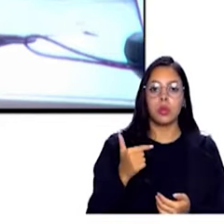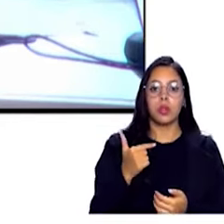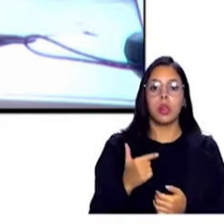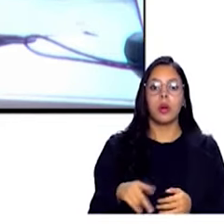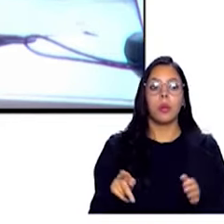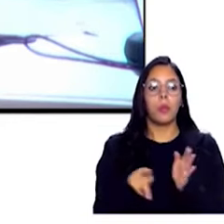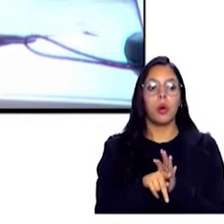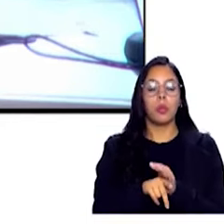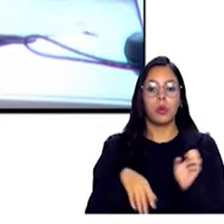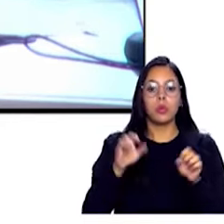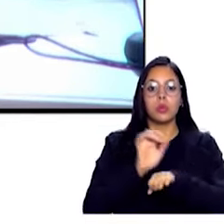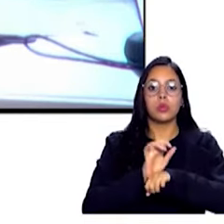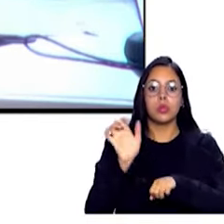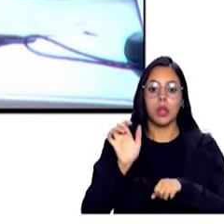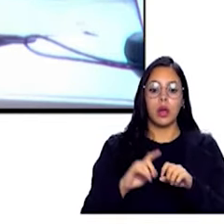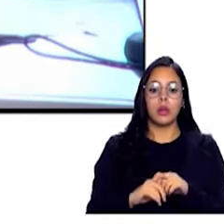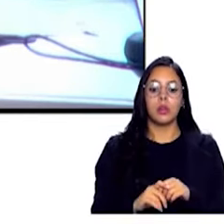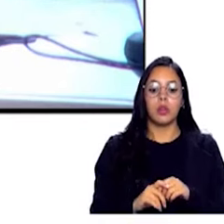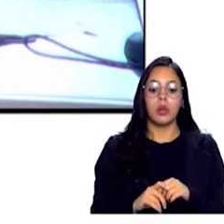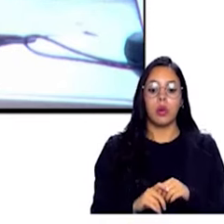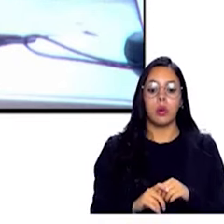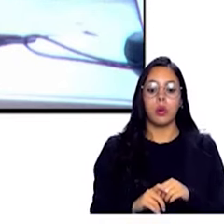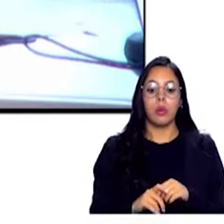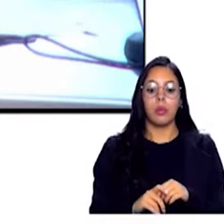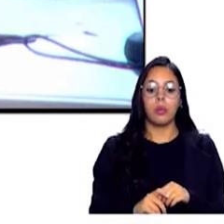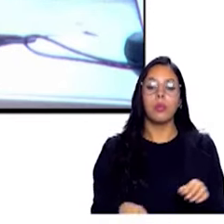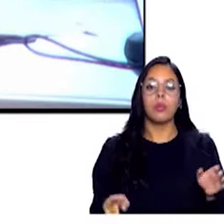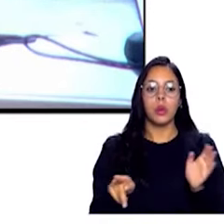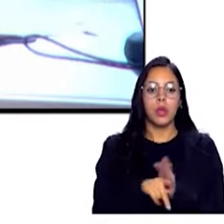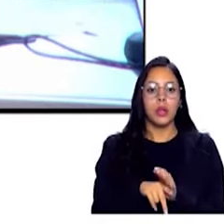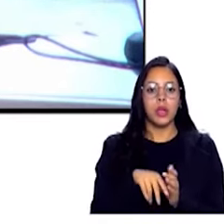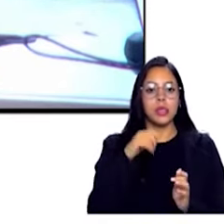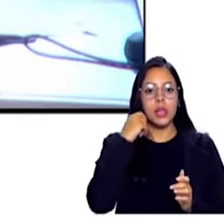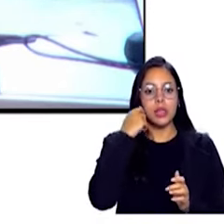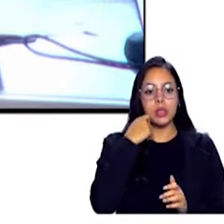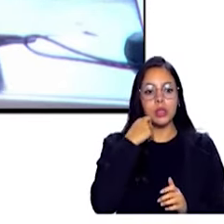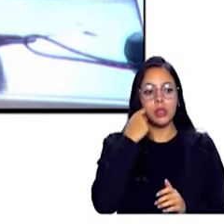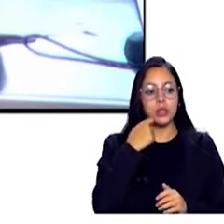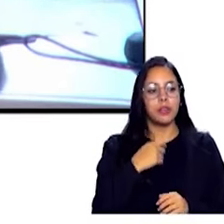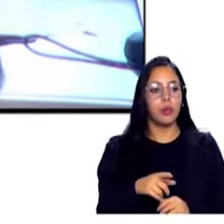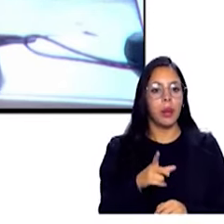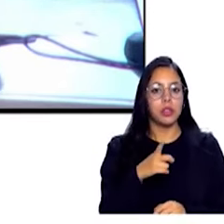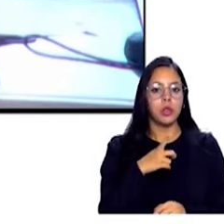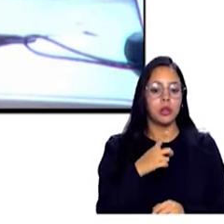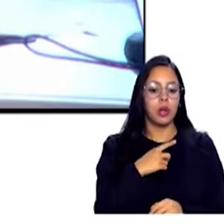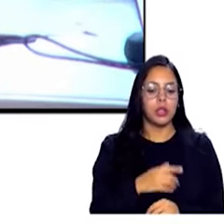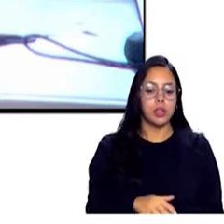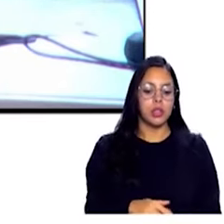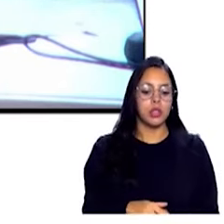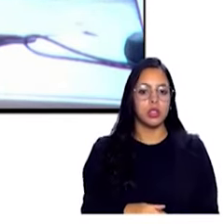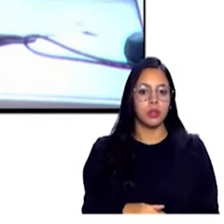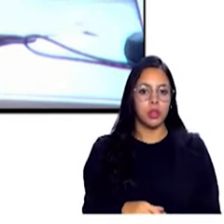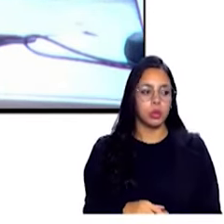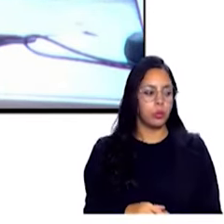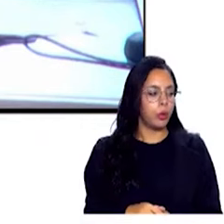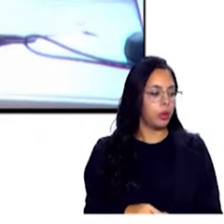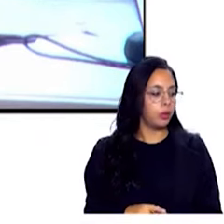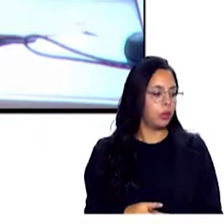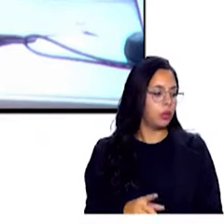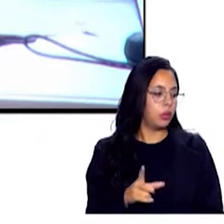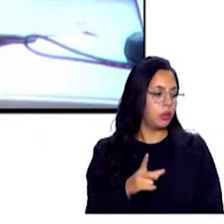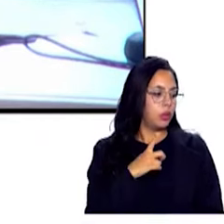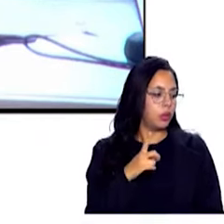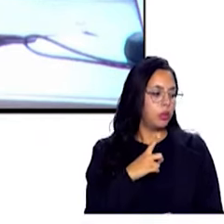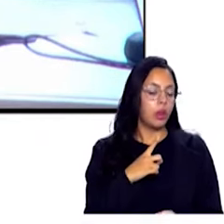voyons depuis une dizaine d'années en vérité une baisse Du nombre des pourvoi à la cour de cassation on a perdu à Peu PRS